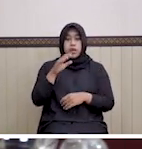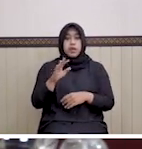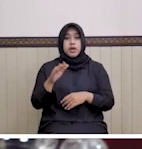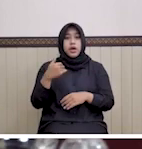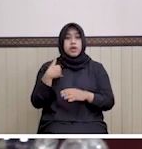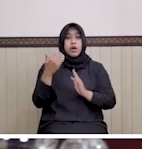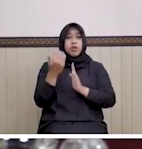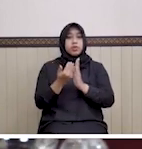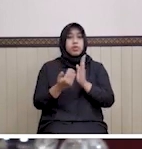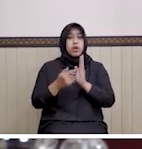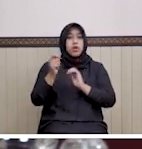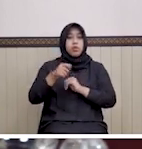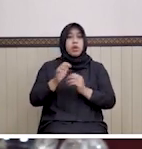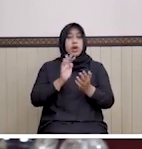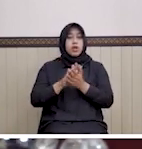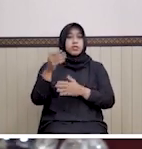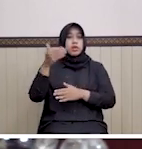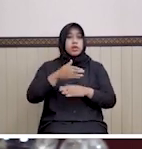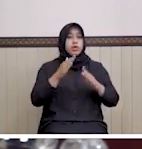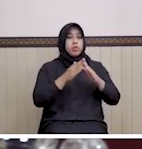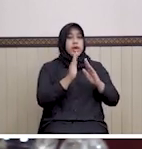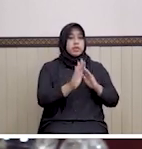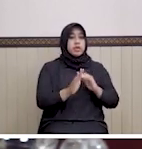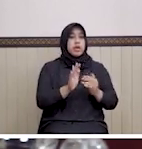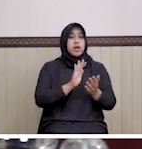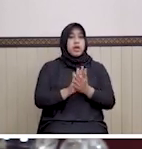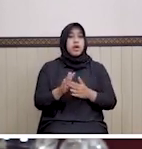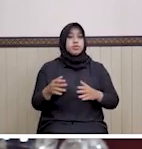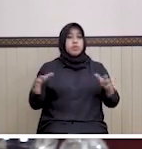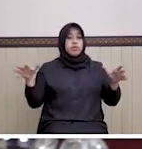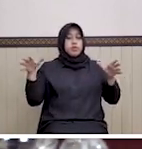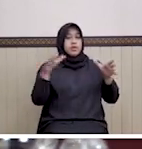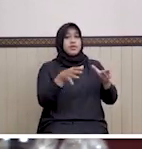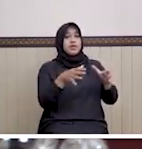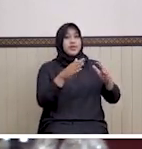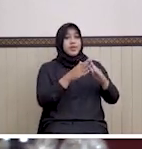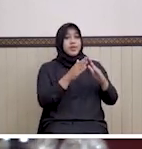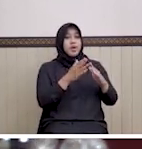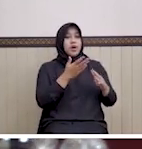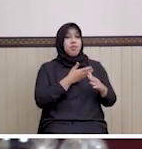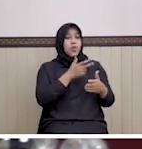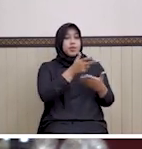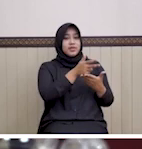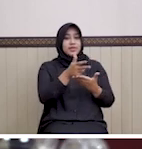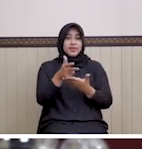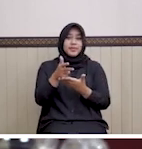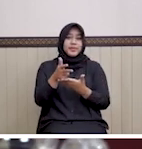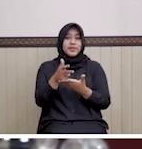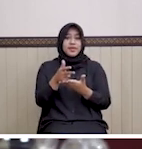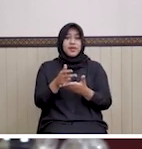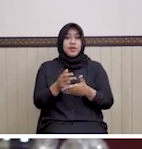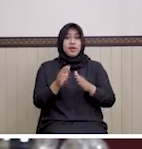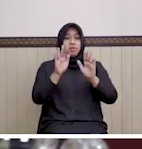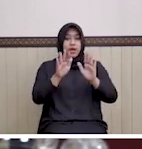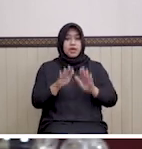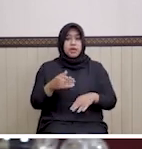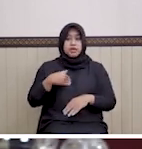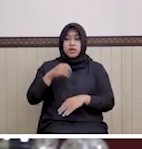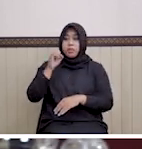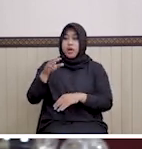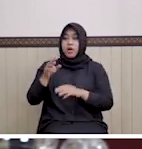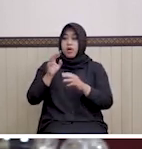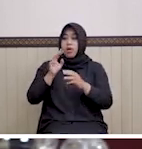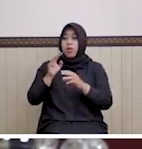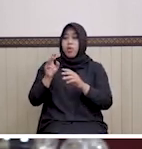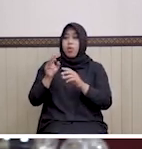walaupun enggak ada perannya udah kita pukul rumahnya aja saya belum rumahnya kita rame-rame mau pilih pot sama media lagi saya marahin